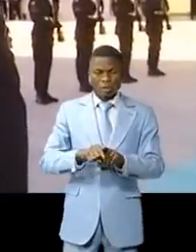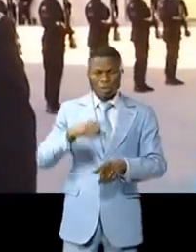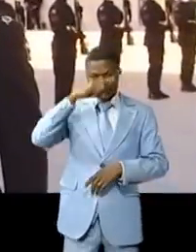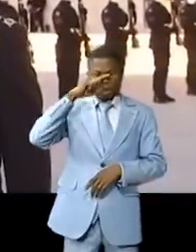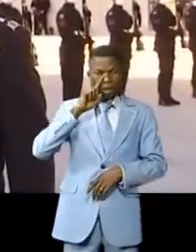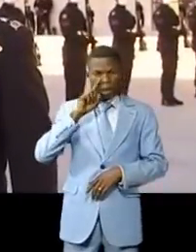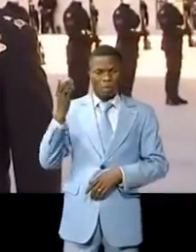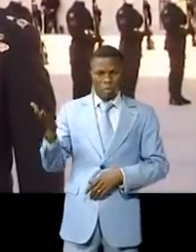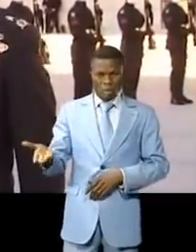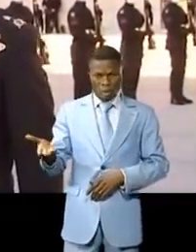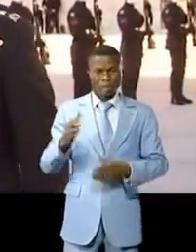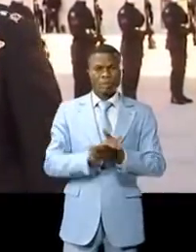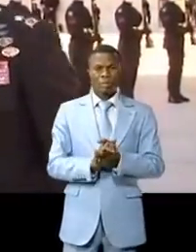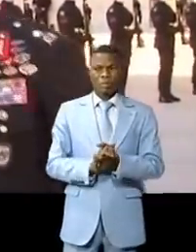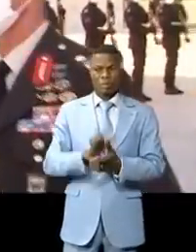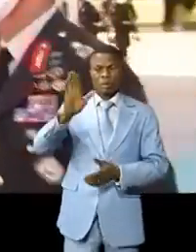Excellence,